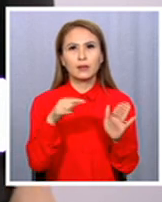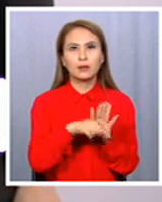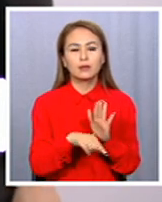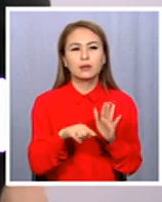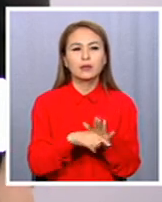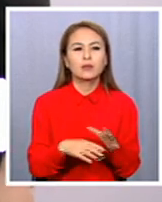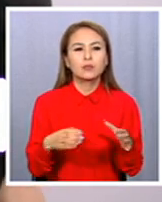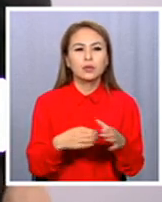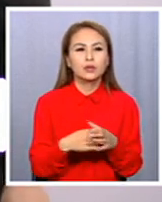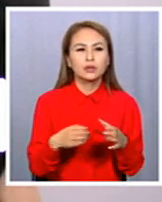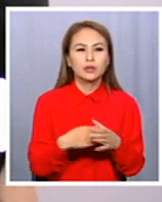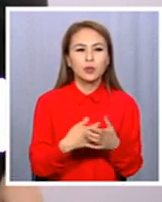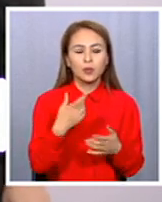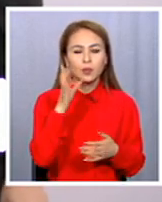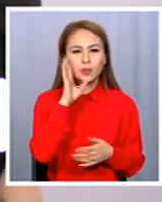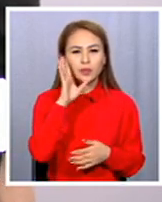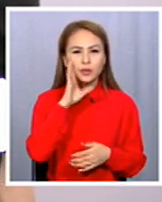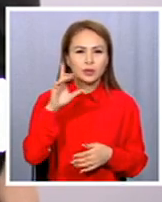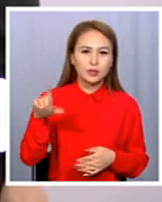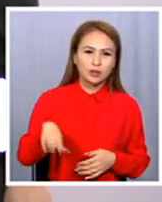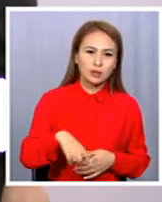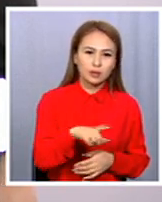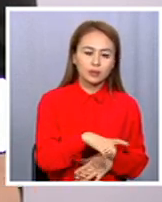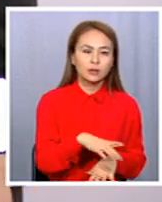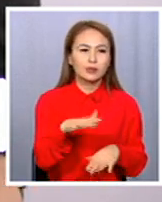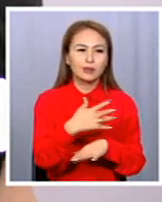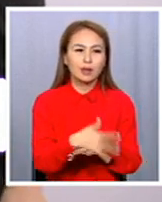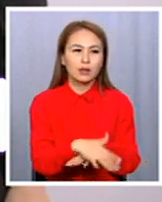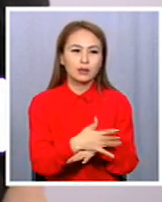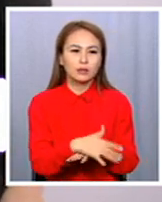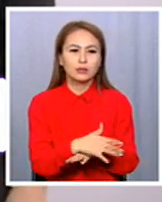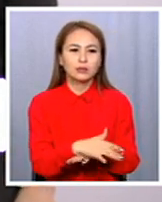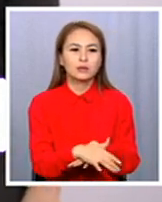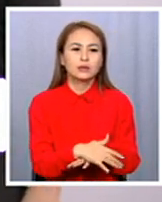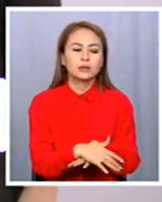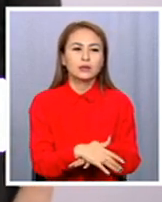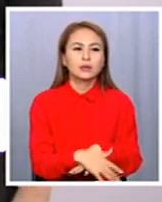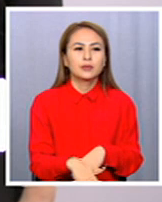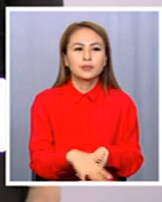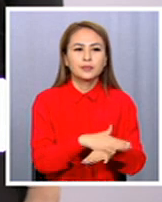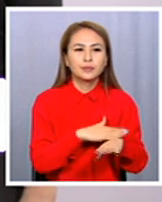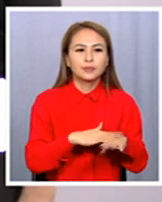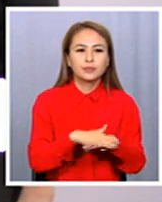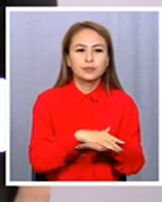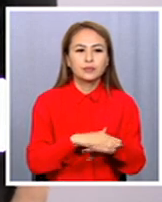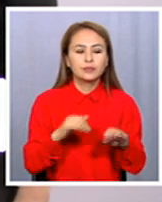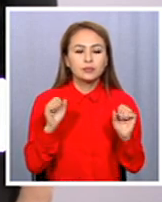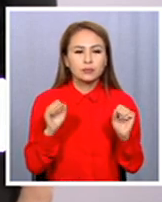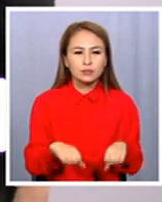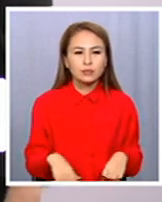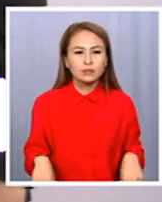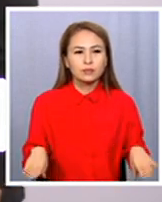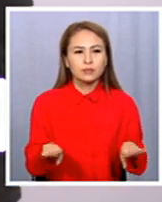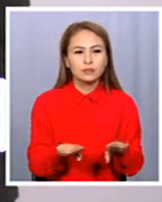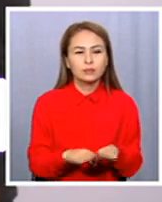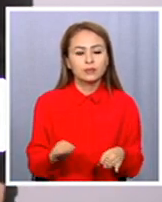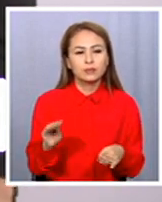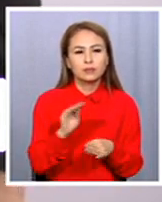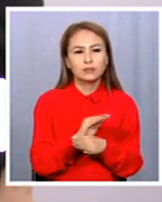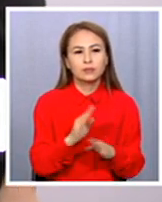бөліктеріне өзен, көлдер, дала, шалғын жерлерді алуға болады. Сонымен қатар,